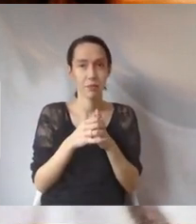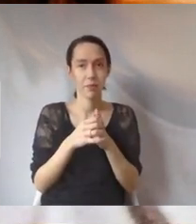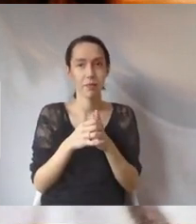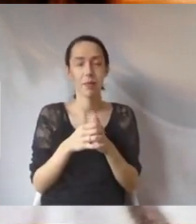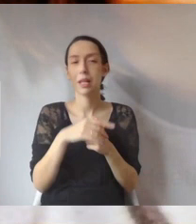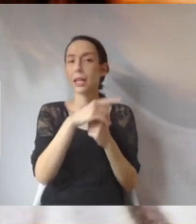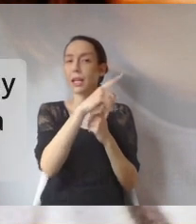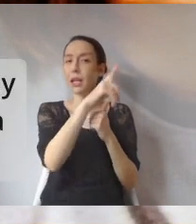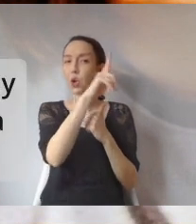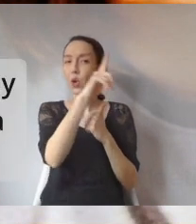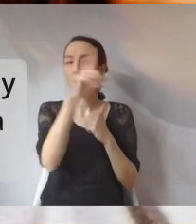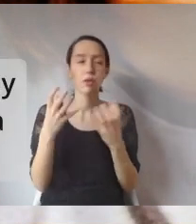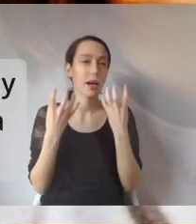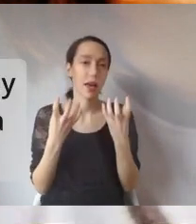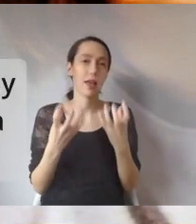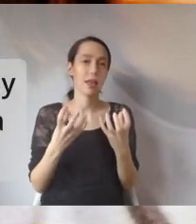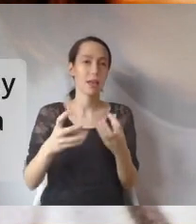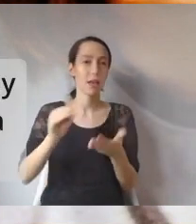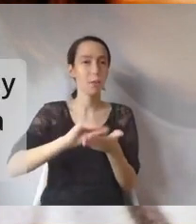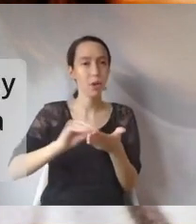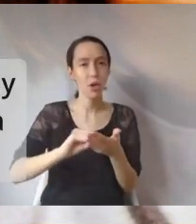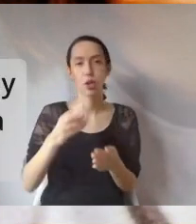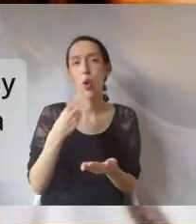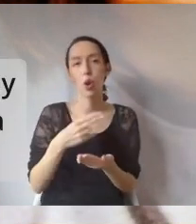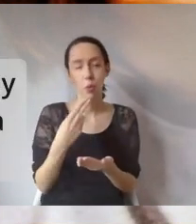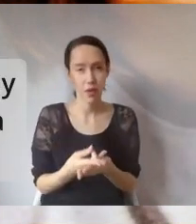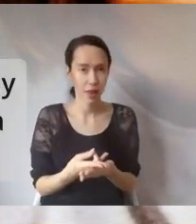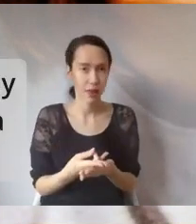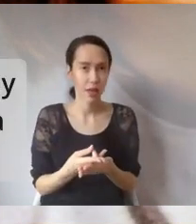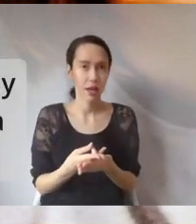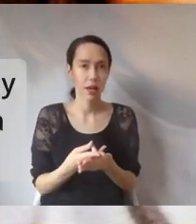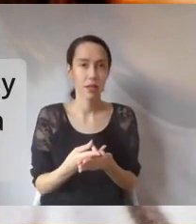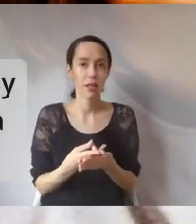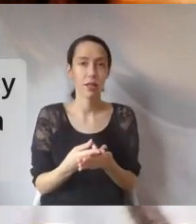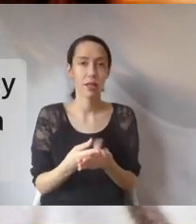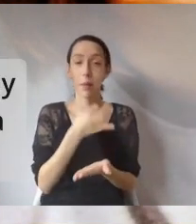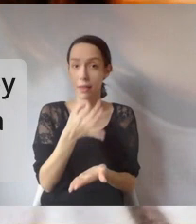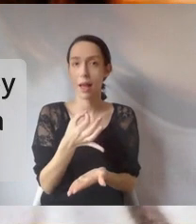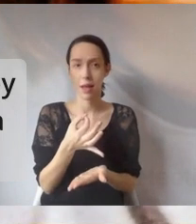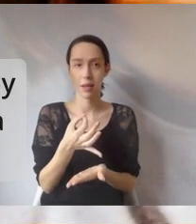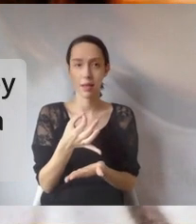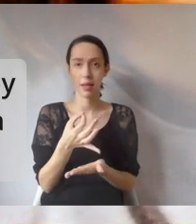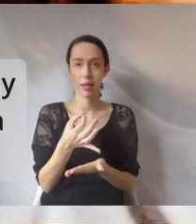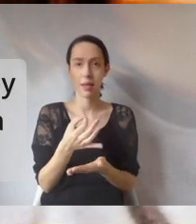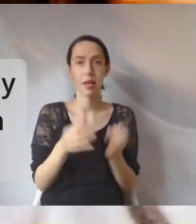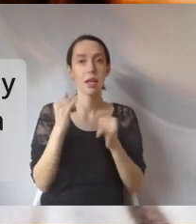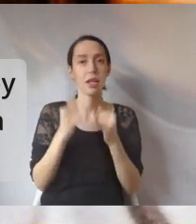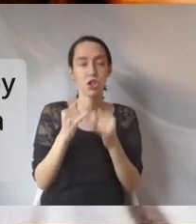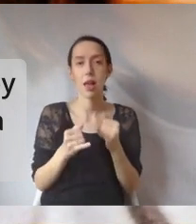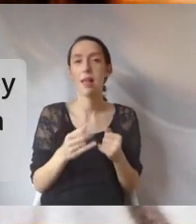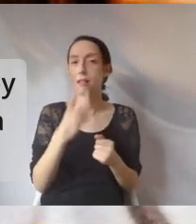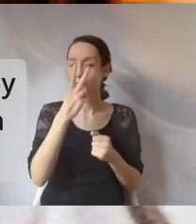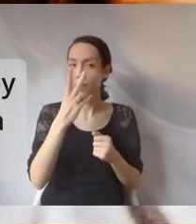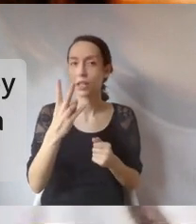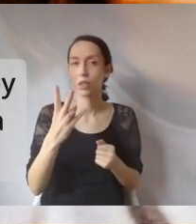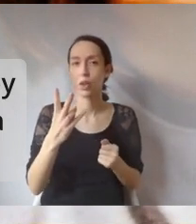interakcję, do tego, żeby odpowiadać na nasze pytania i do tego, żeby komentować nasze posty, jeżeli